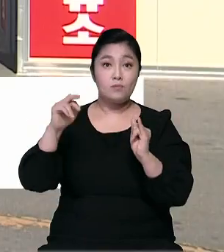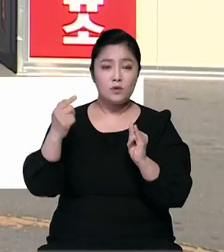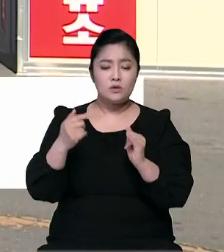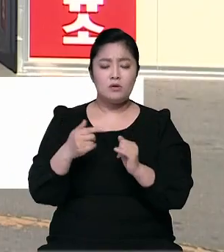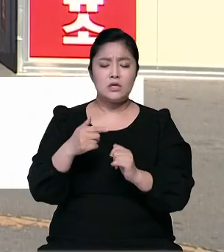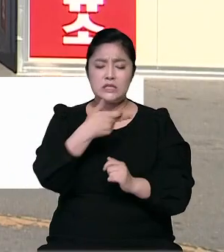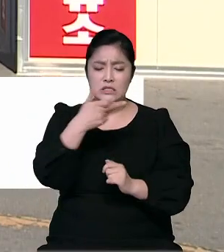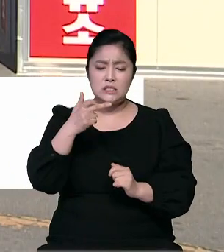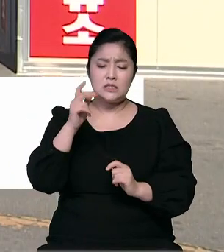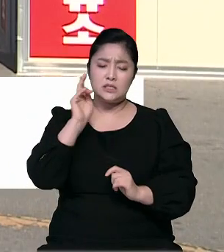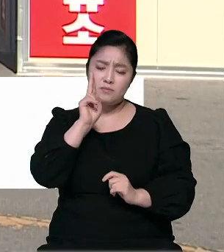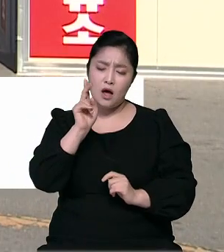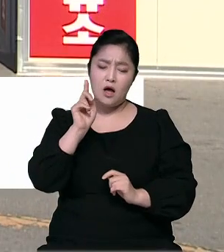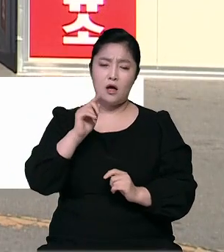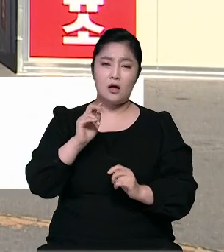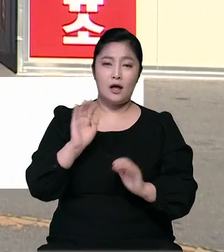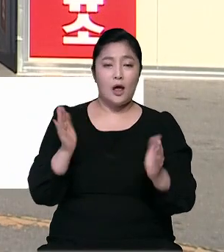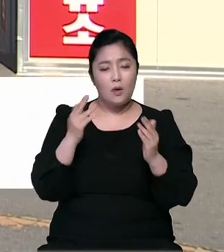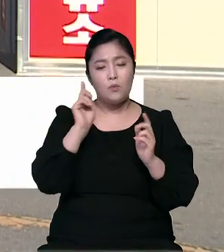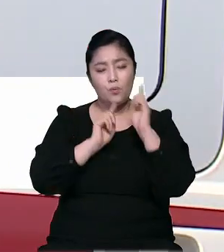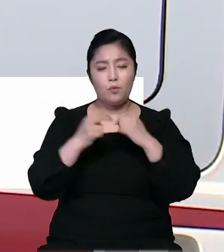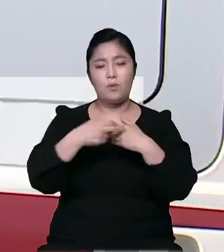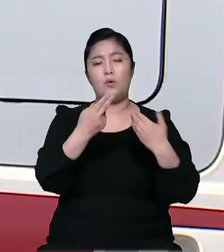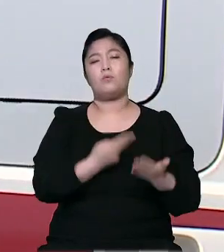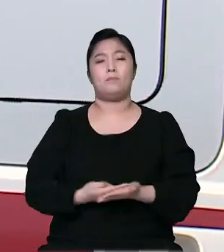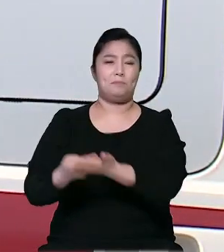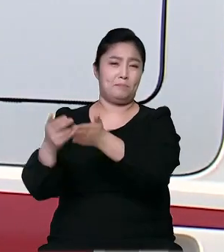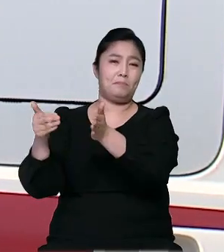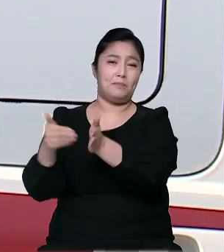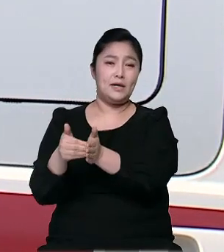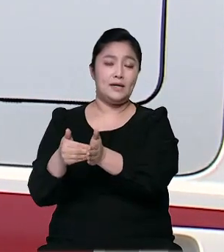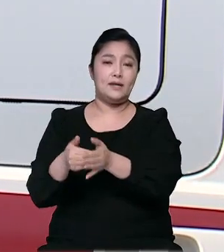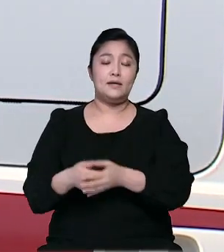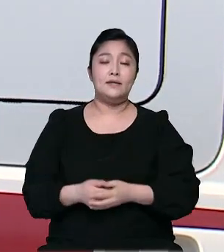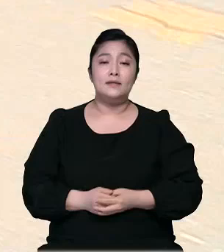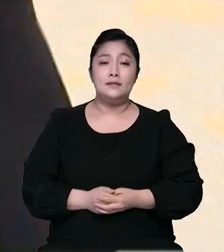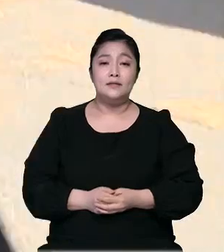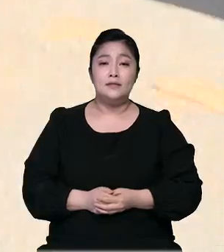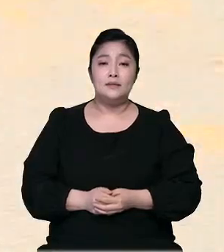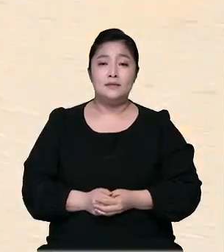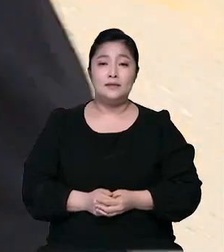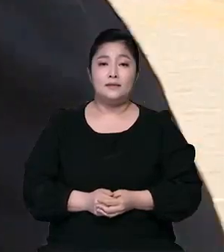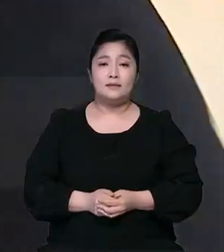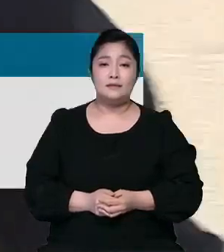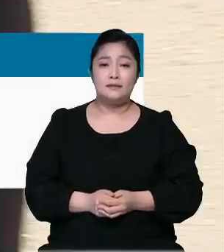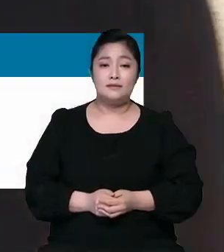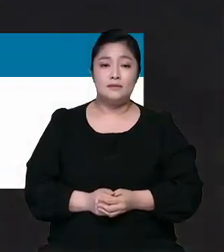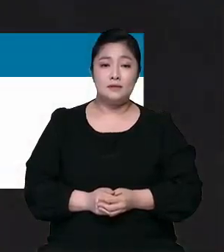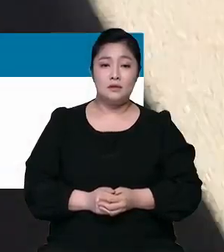크고 작은 부상을 입고 인근 병원으로 옮겨졌습니다. 혹시 지금 상태가 어떠신지요?